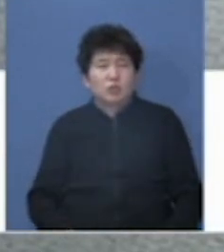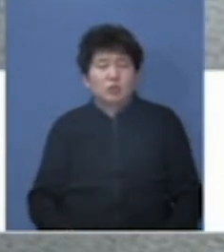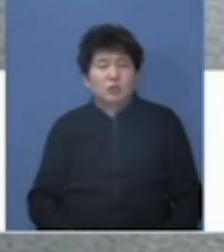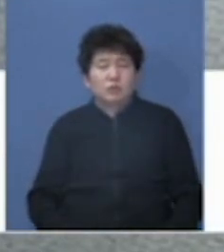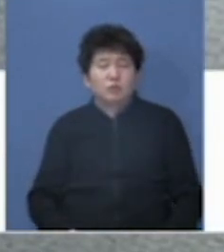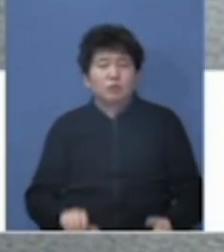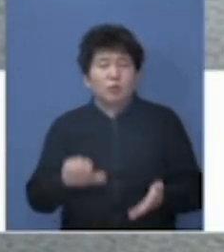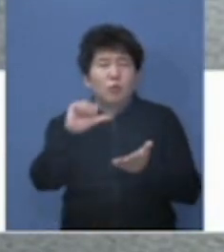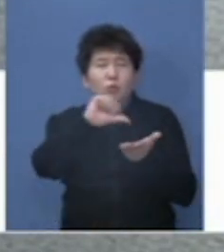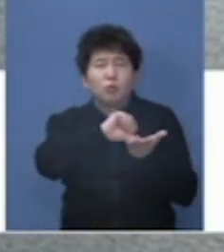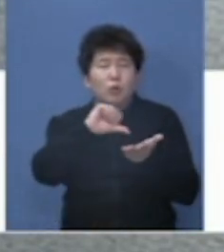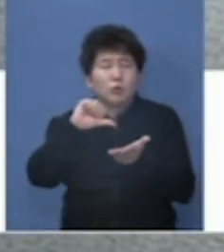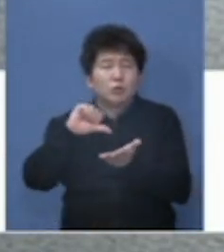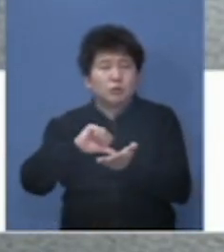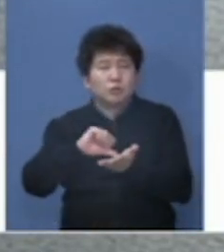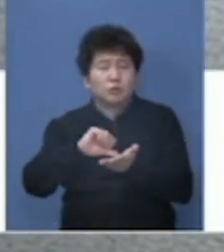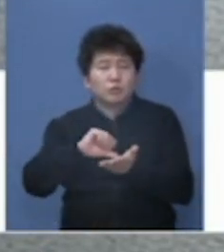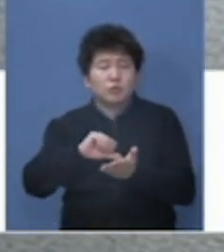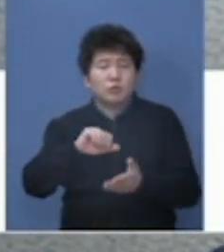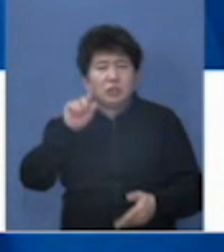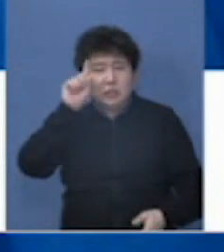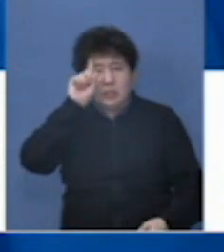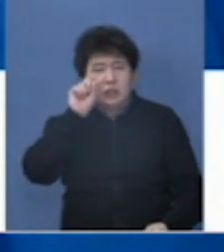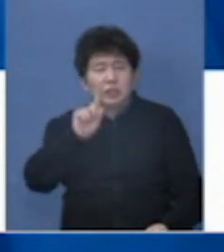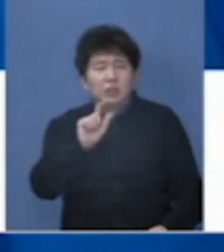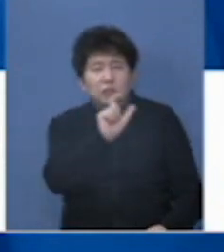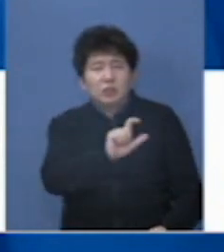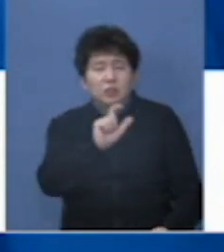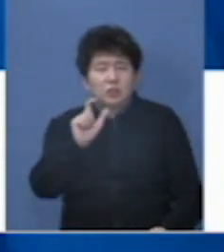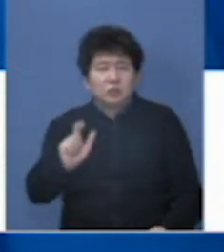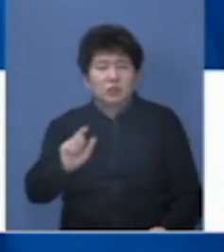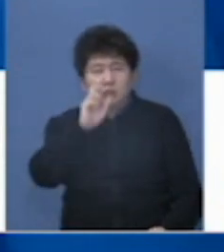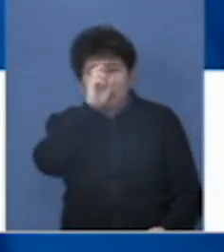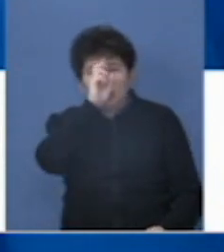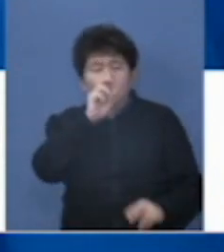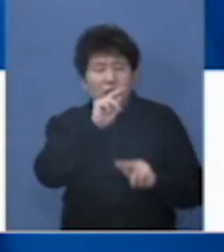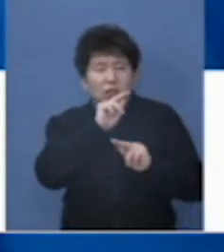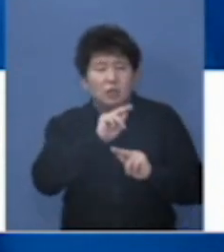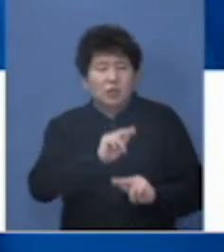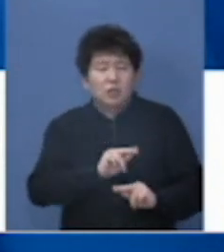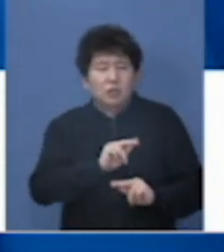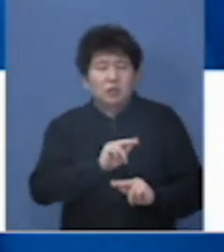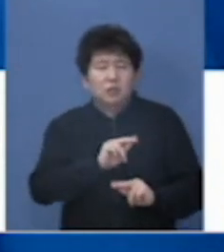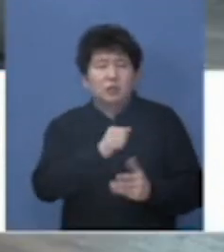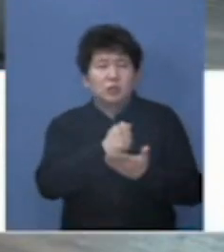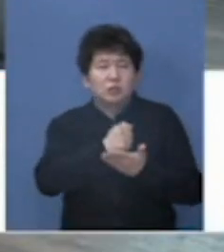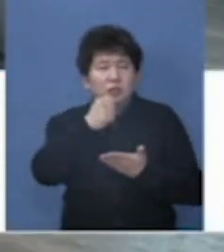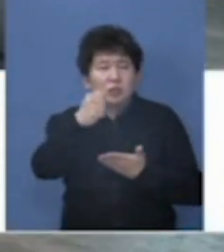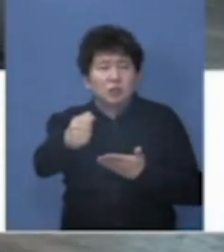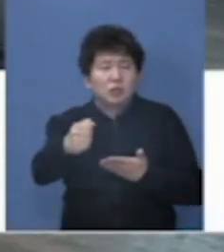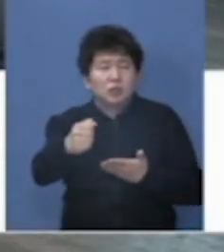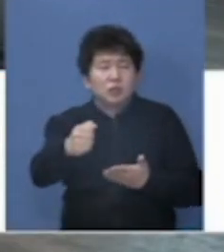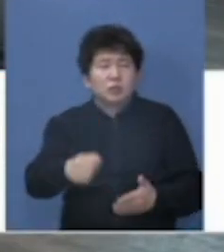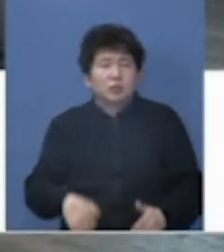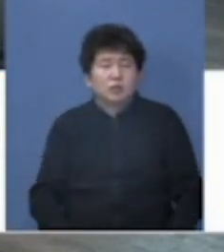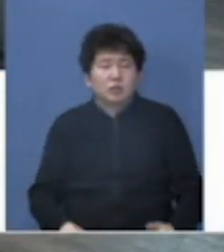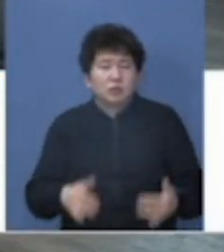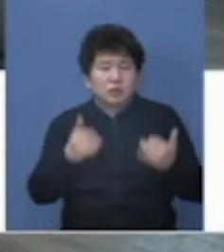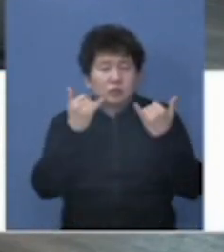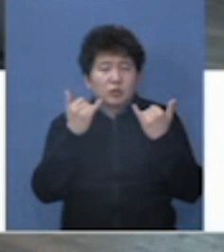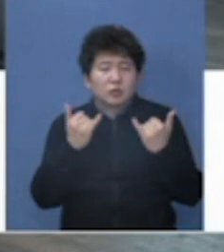мүшелері бекітілген біліктілік талаптарына сәйкес азаматтарды мемлекеттік қызметке тағайындау мәселесін қарады. Бүгінде мемлекеттік